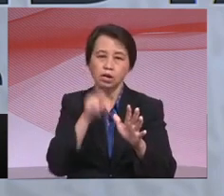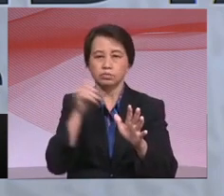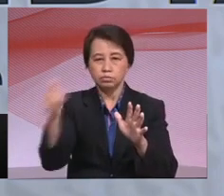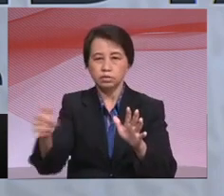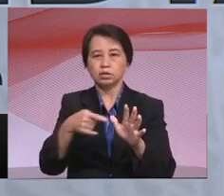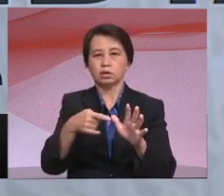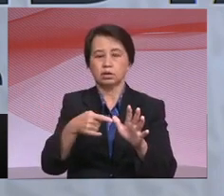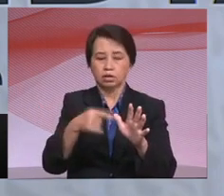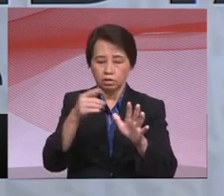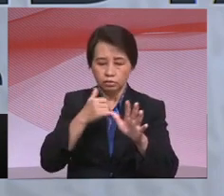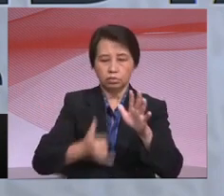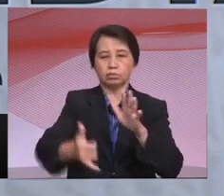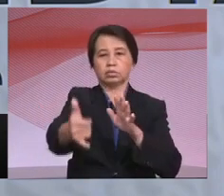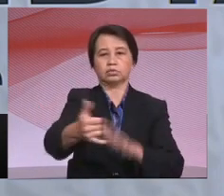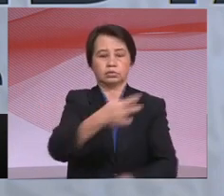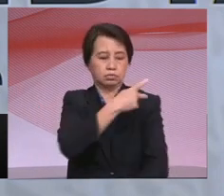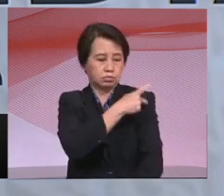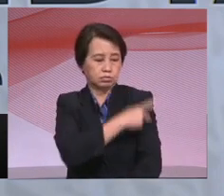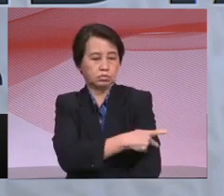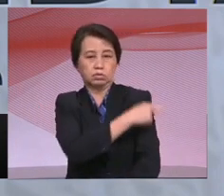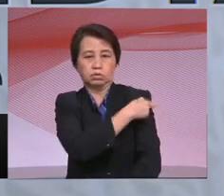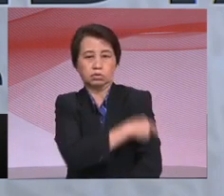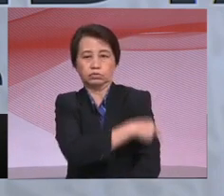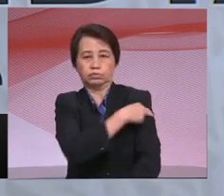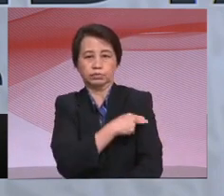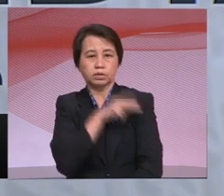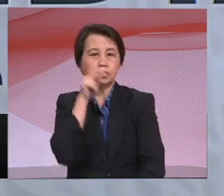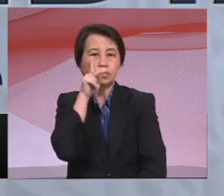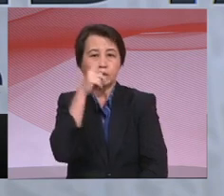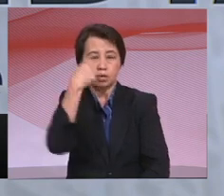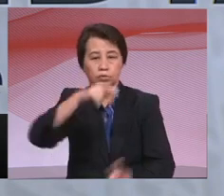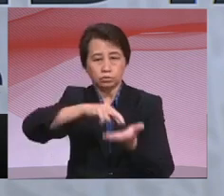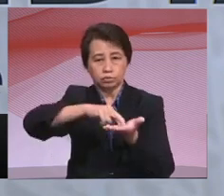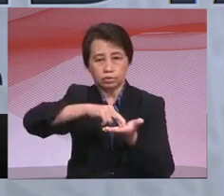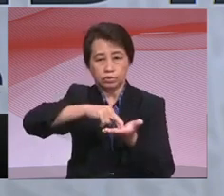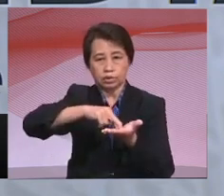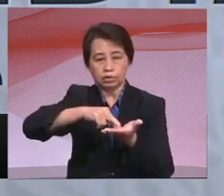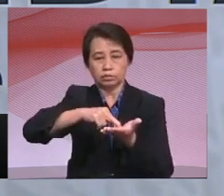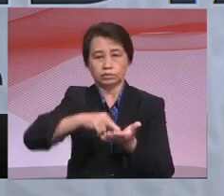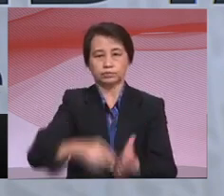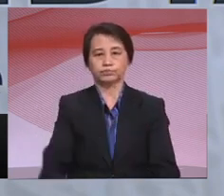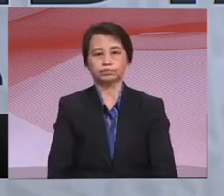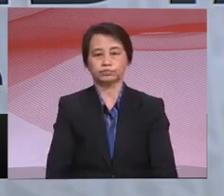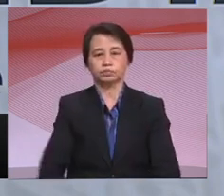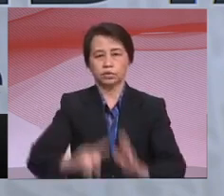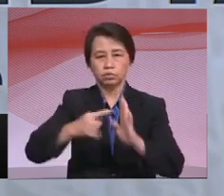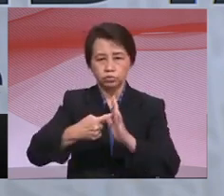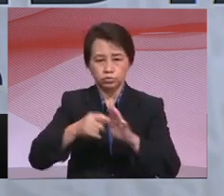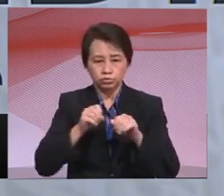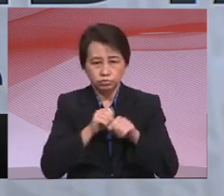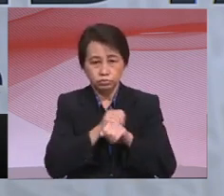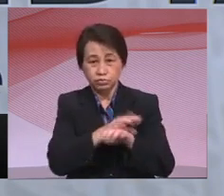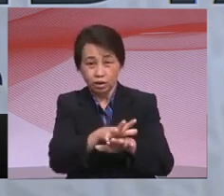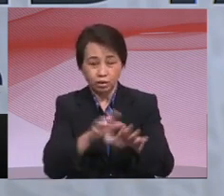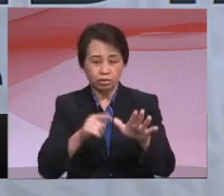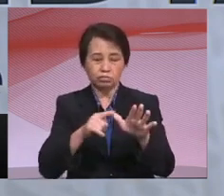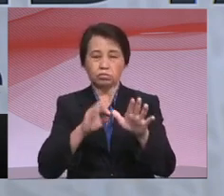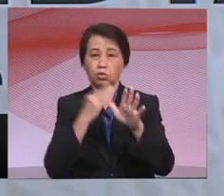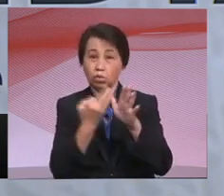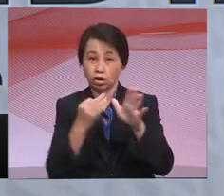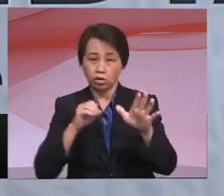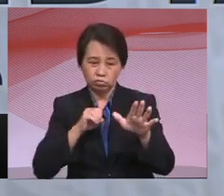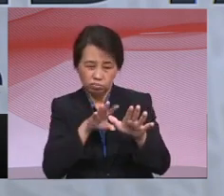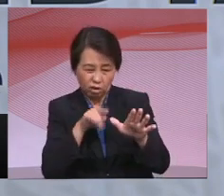Mereka telah dimasukkan ke Hospital Sultanah Bahiyah Kedah untuk rawatan. Punca jangkitan dalam keluarga tersebut adalah